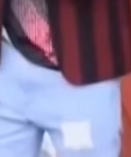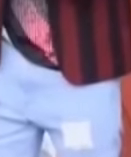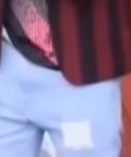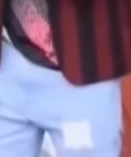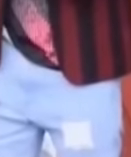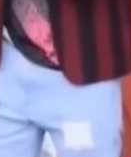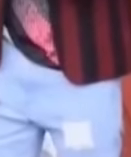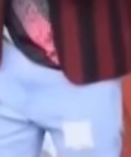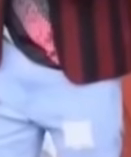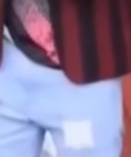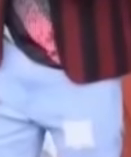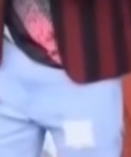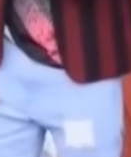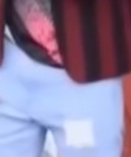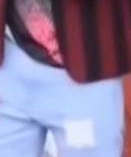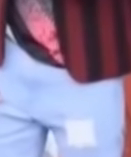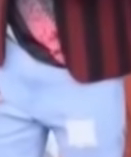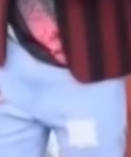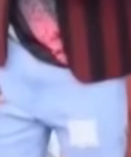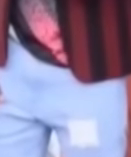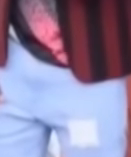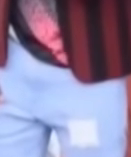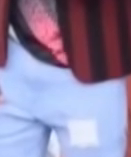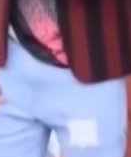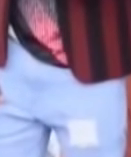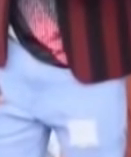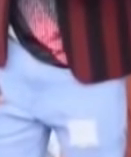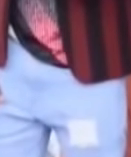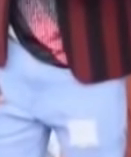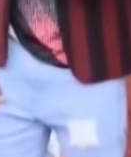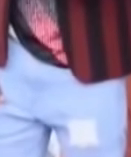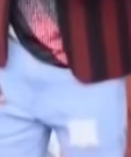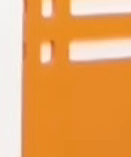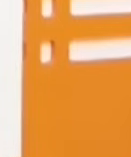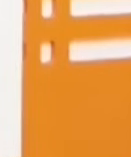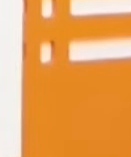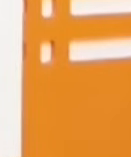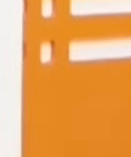Sports Monthly Awards ziwagibwa kampuni ya Fortbet.